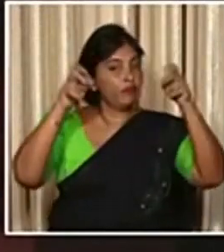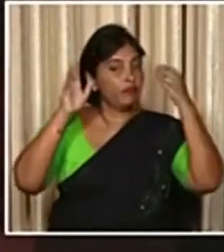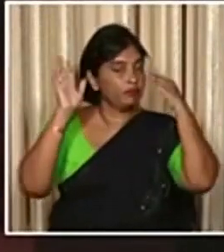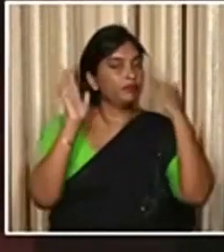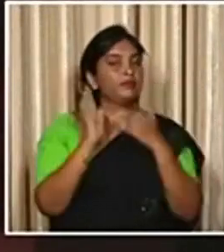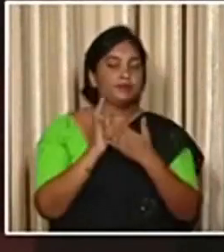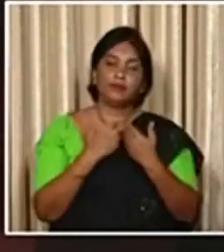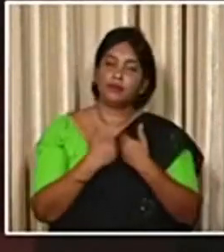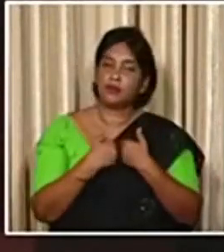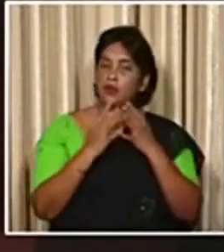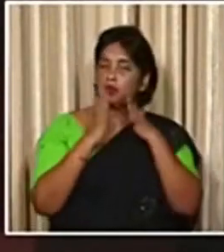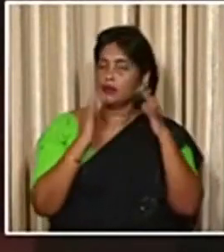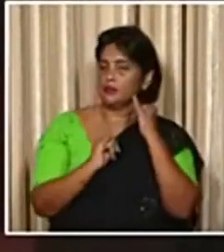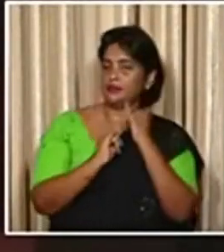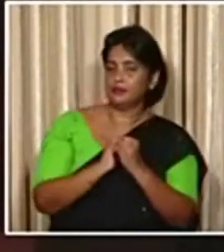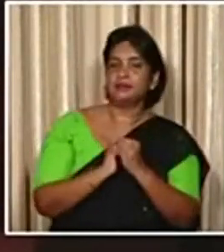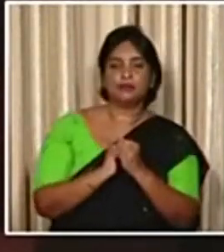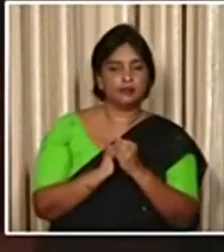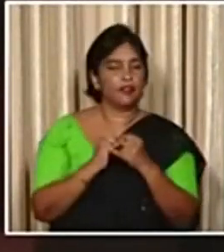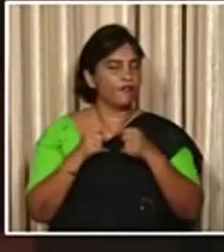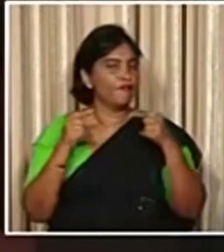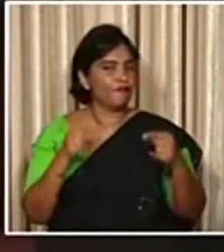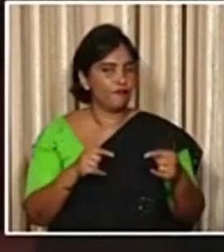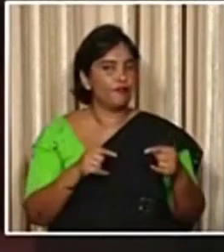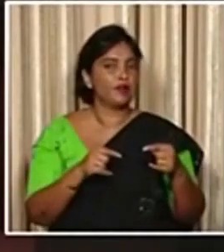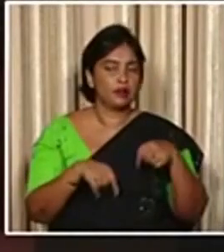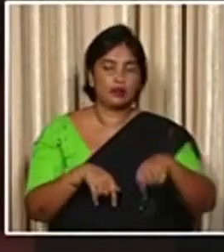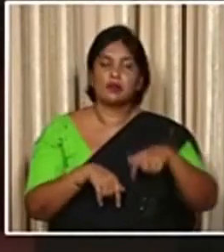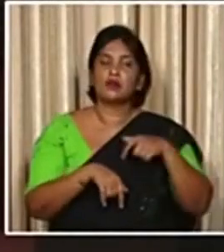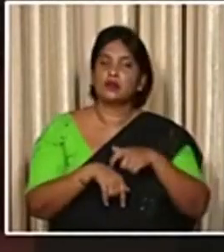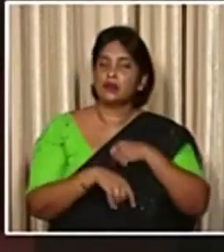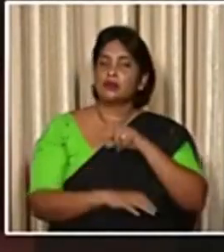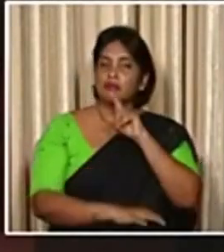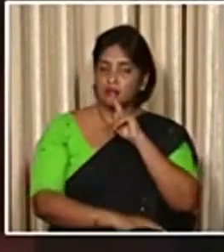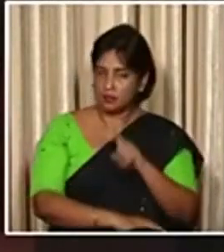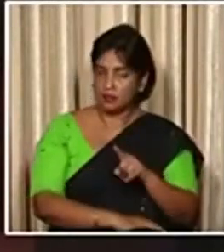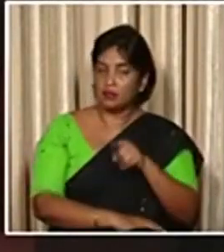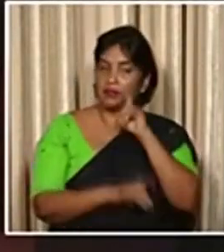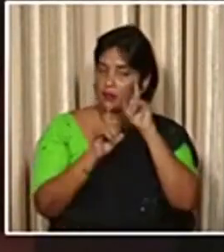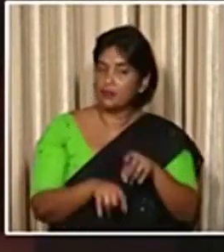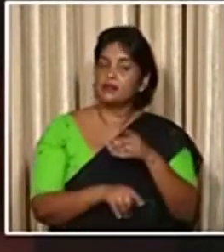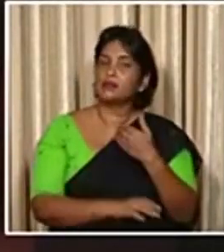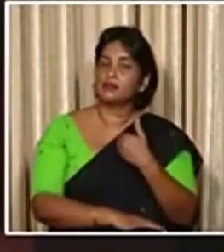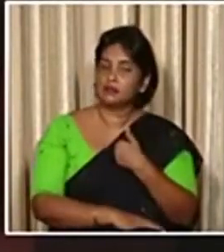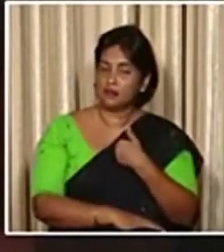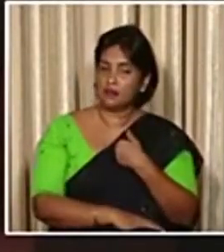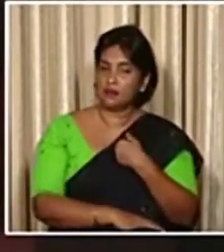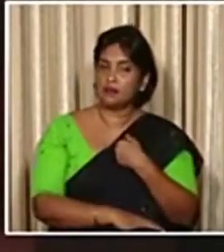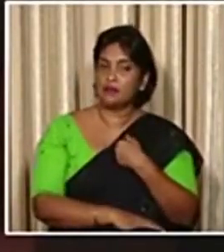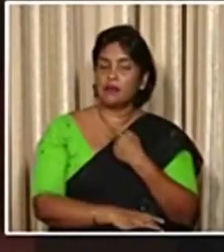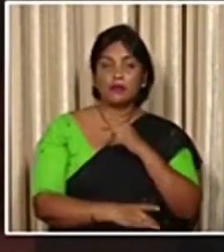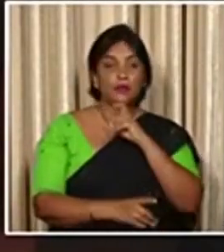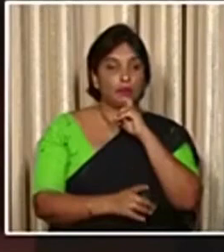පිළිබඳව අපේ දැඩි අප්‍රසාදය සහ විරෝධතාවය මේ අවස්ථාවේ පළ කරනවා. ඒ වගේම අපි